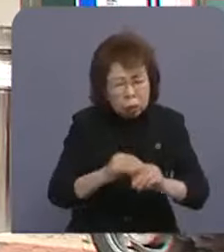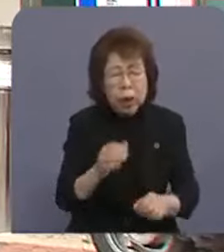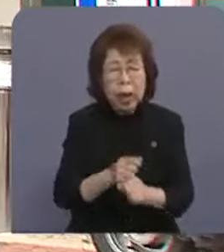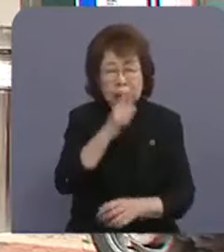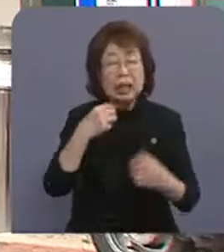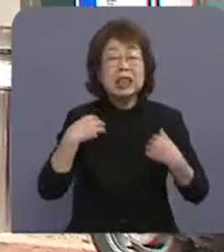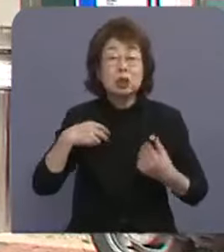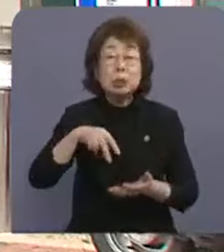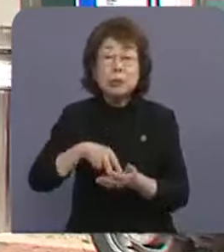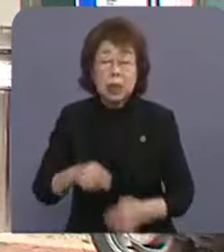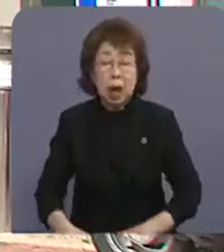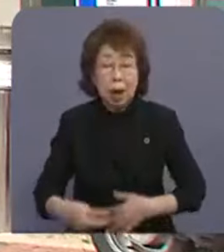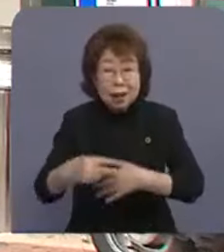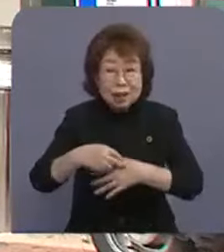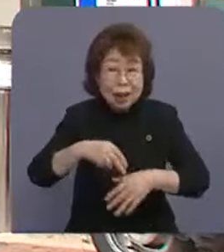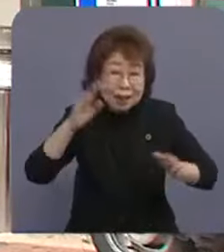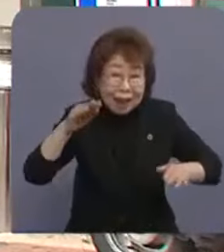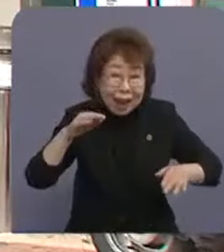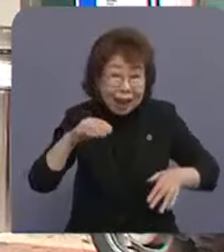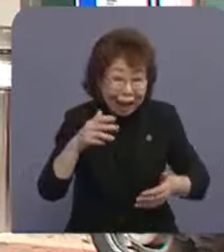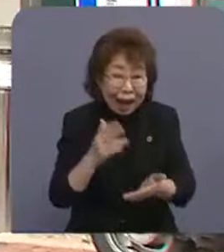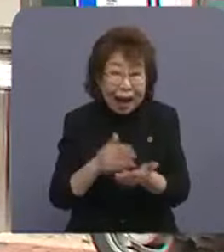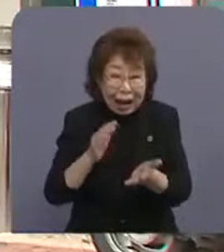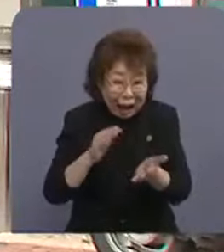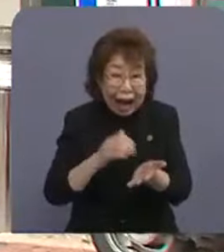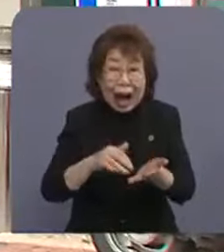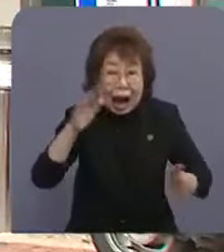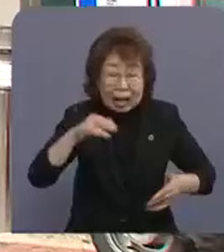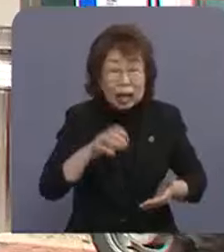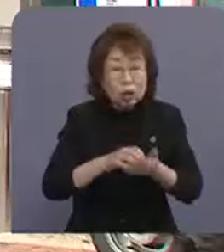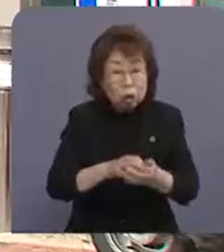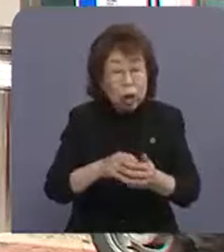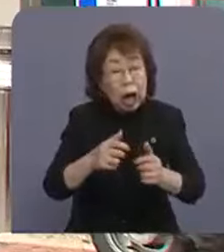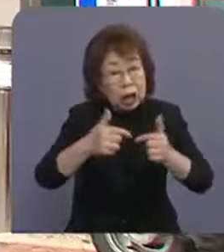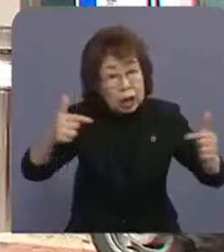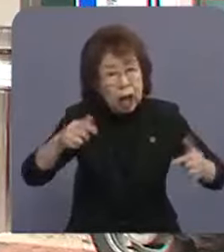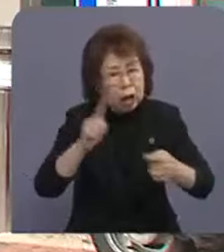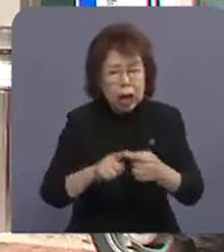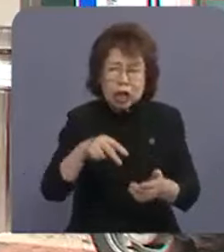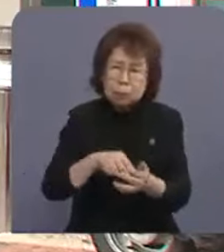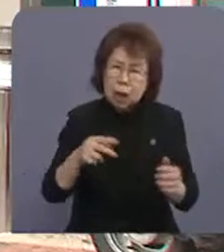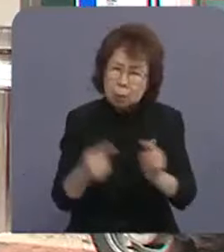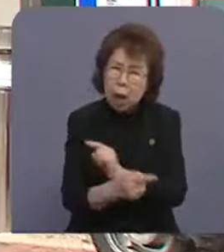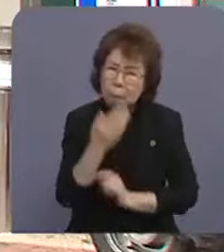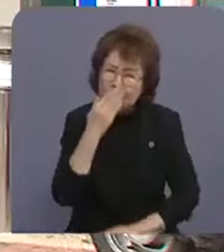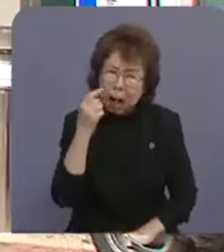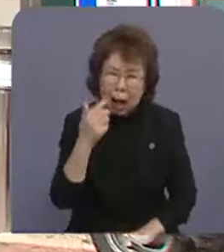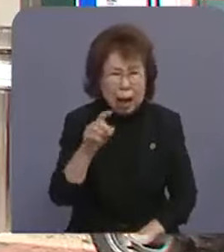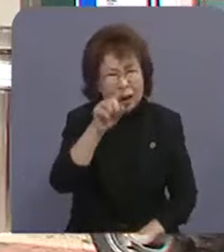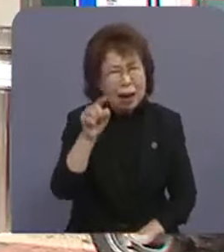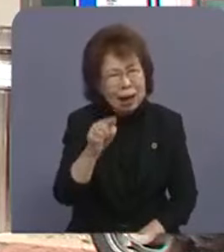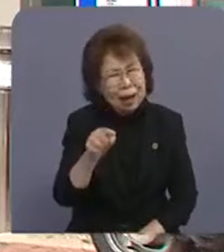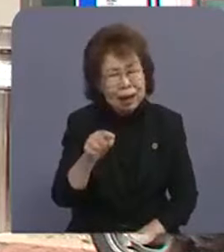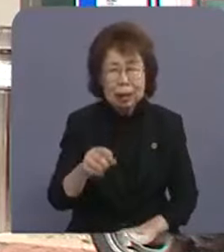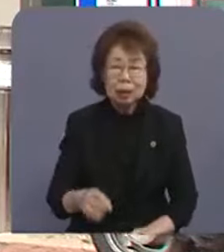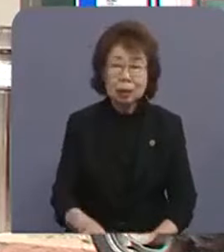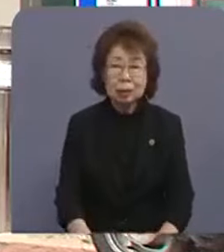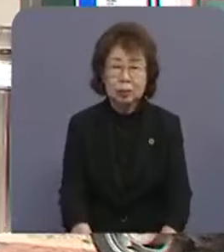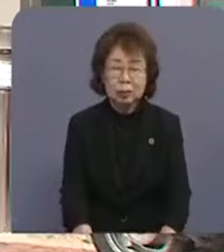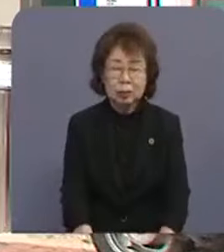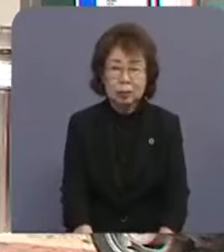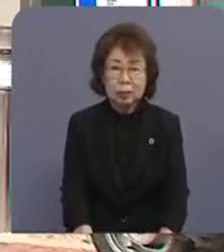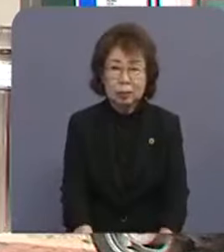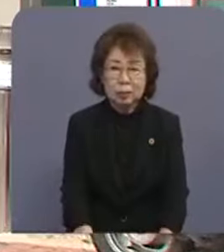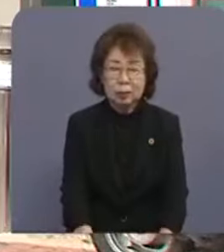정부가 의대 증원에 대한 입장을 바꿀 수 있을지 관심이 쏠리고 있습니다. KBS 뉴스 최지영입니다.